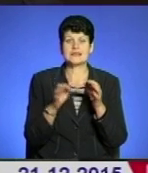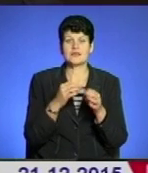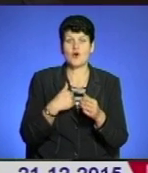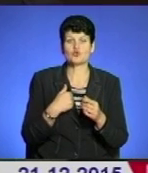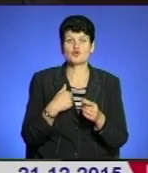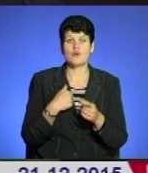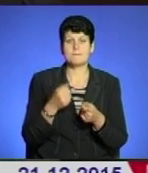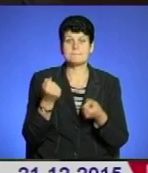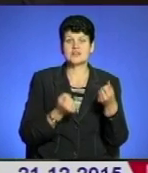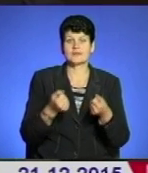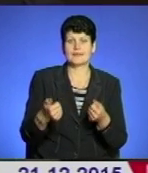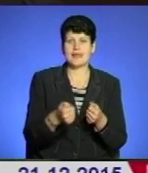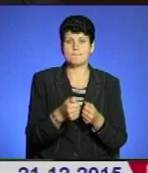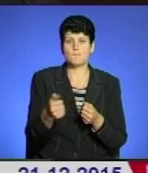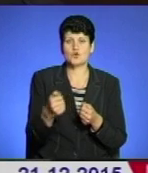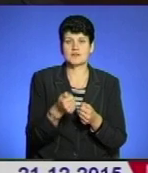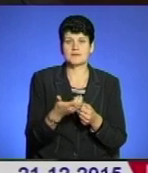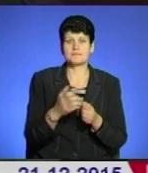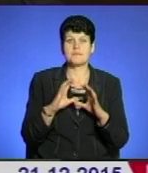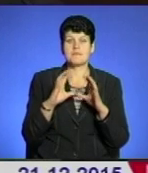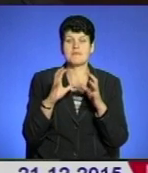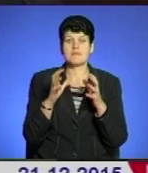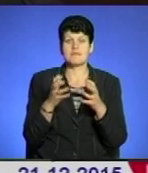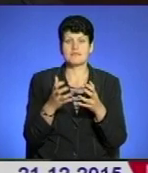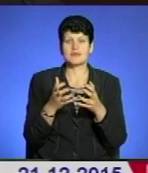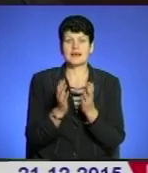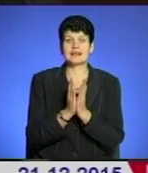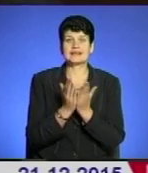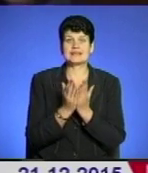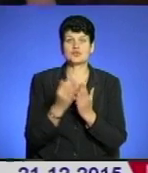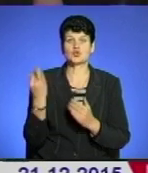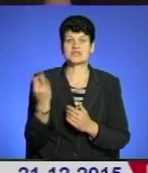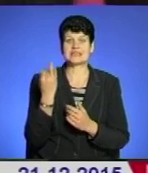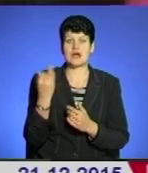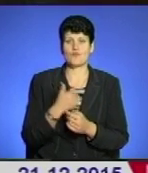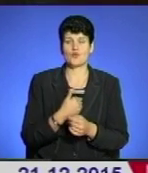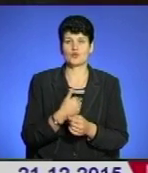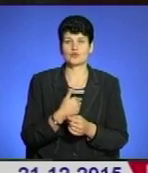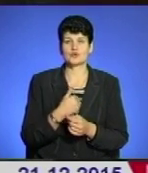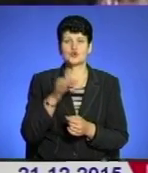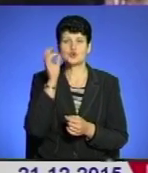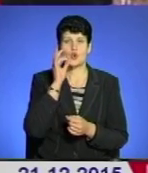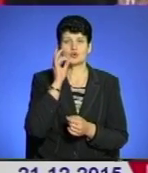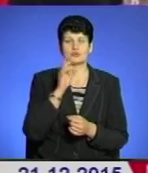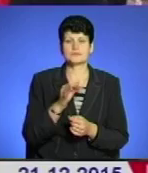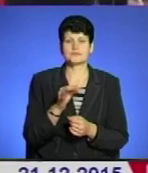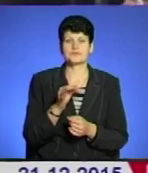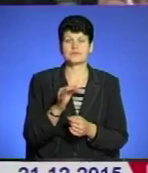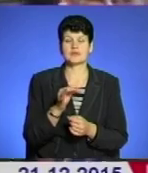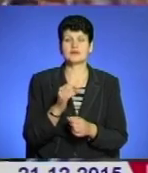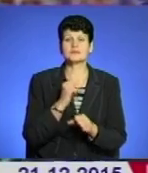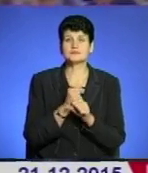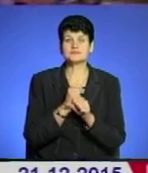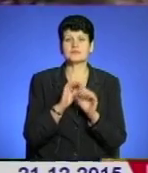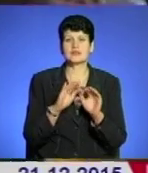пульті, м'яч, і книжку цікаву, шолу дощі. Втілити дитячі